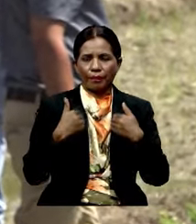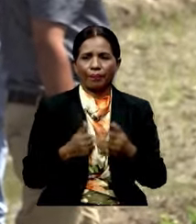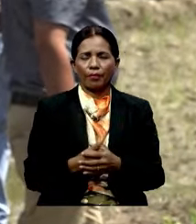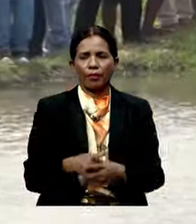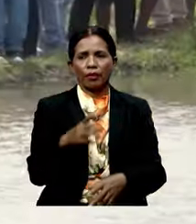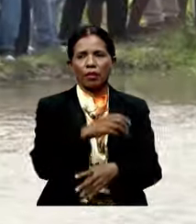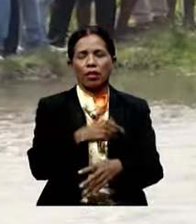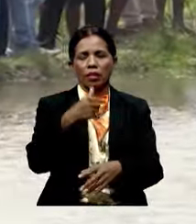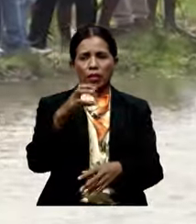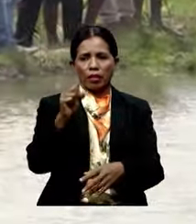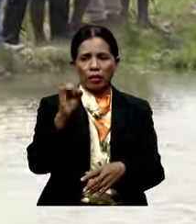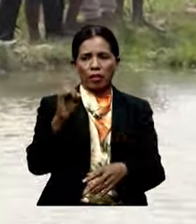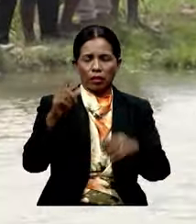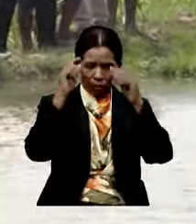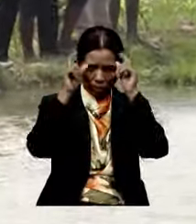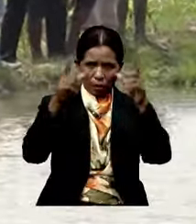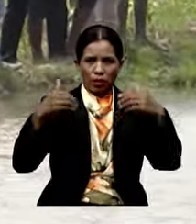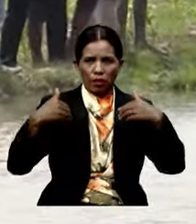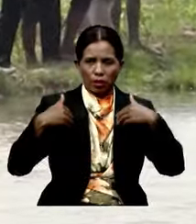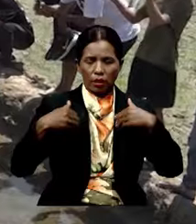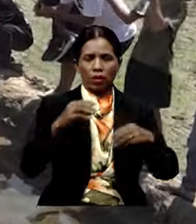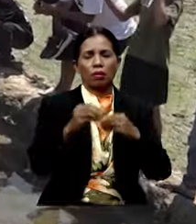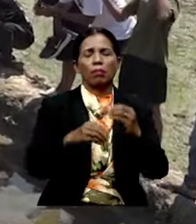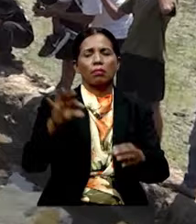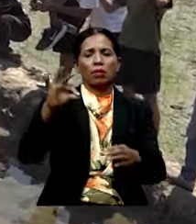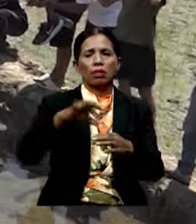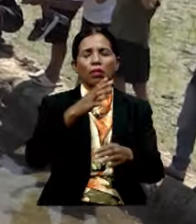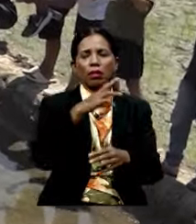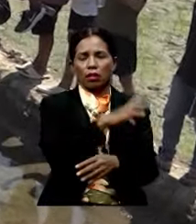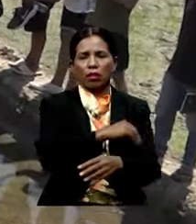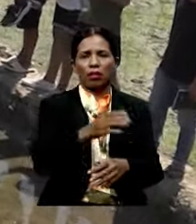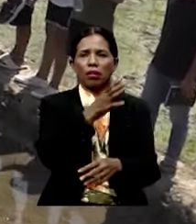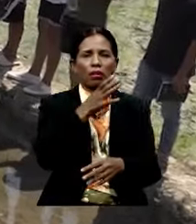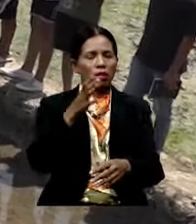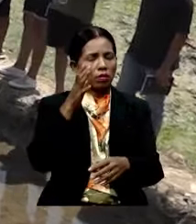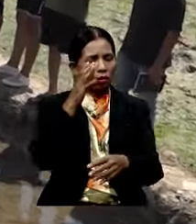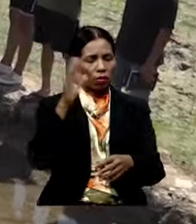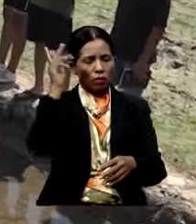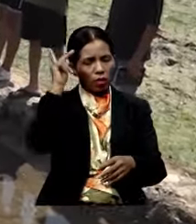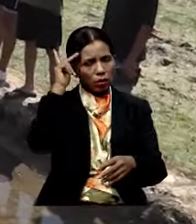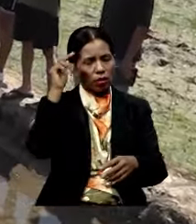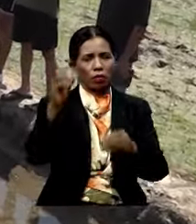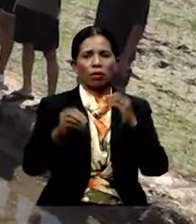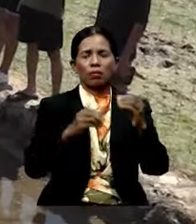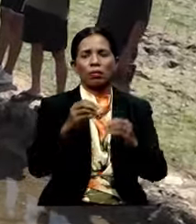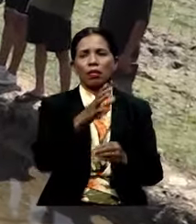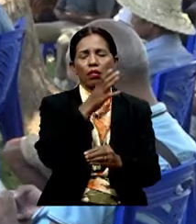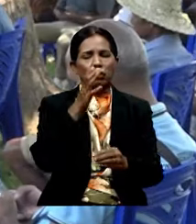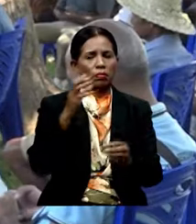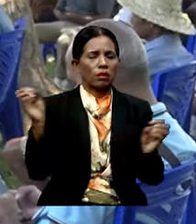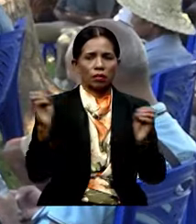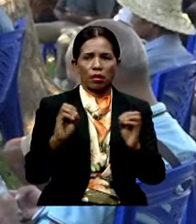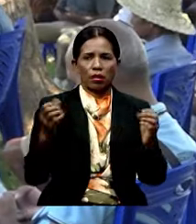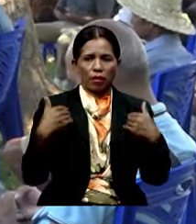Petrosida Gresik Hateten, Timor Leste iha potensia ba agrikultura, mai be kunyesimento agrikultor maksimenus. Untuk di